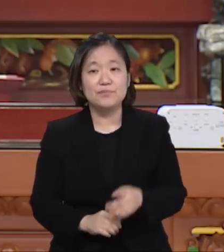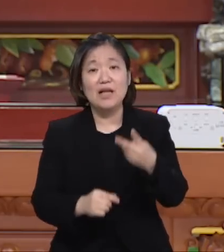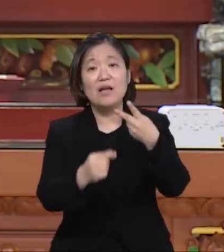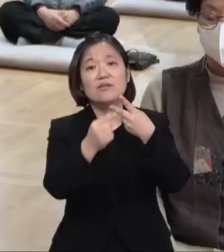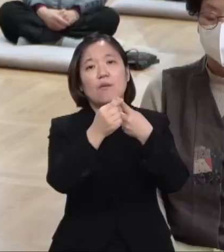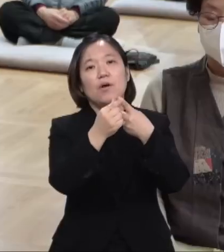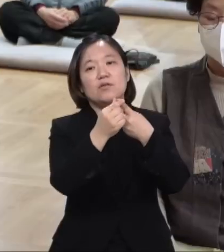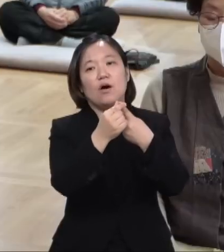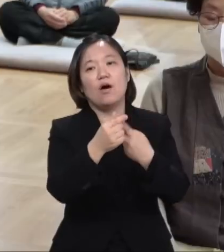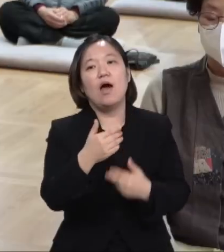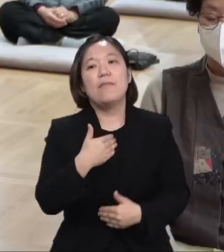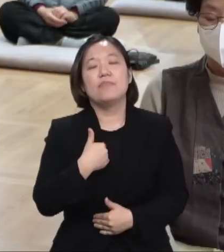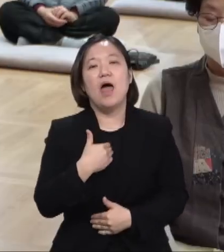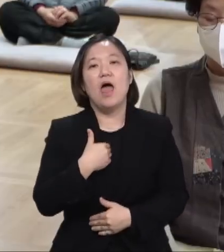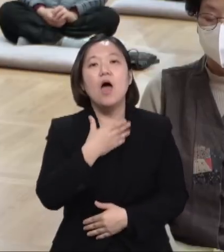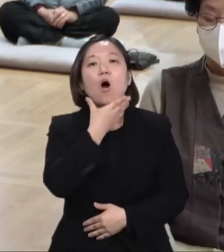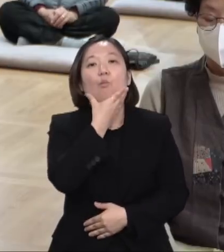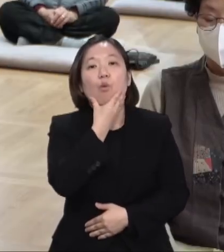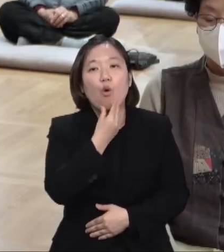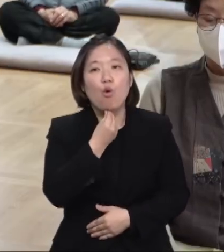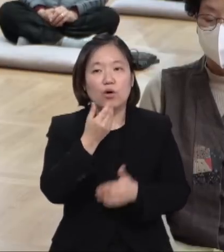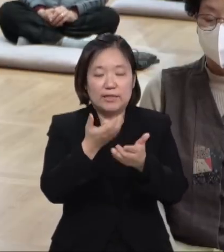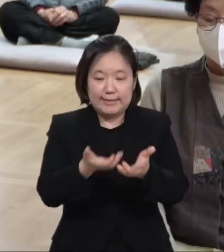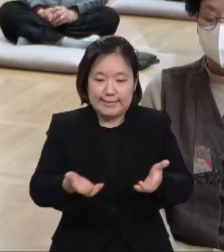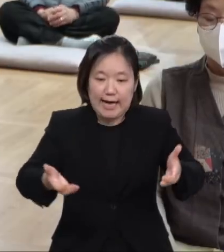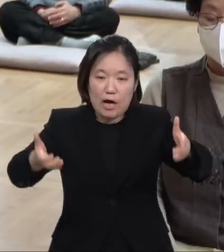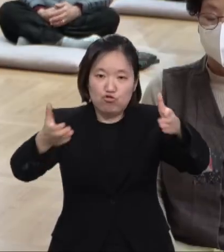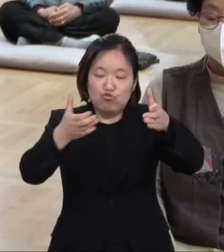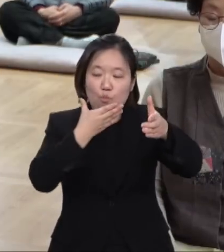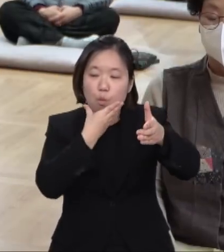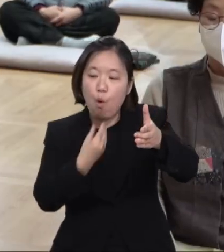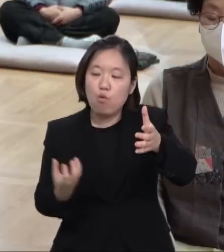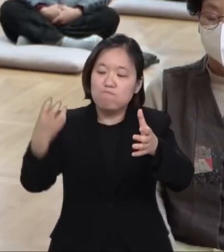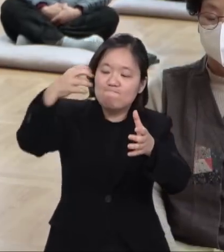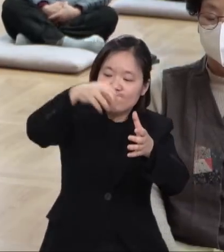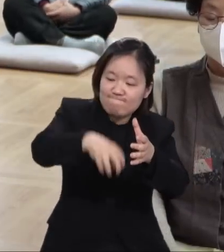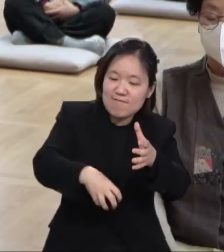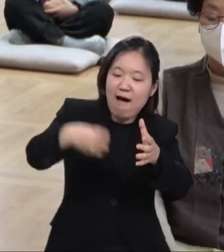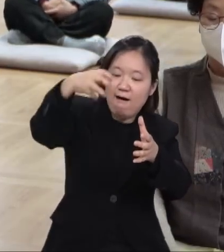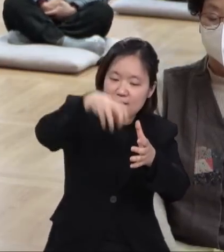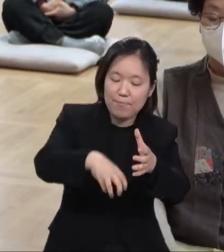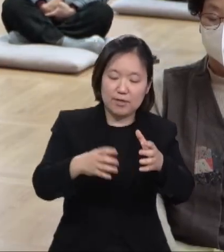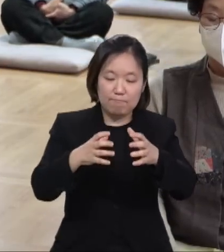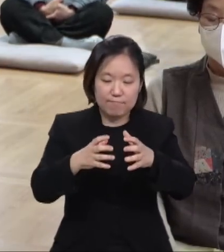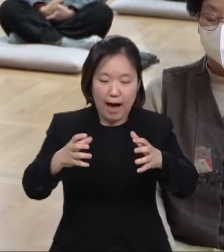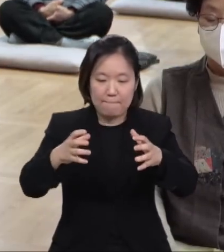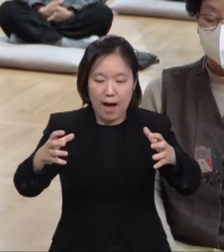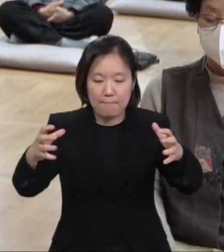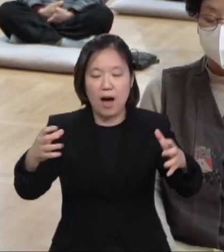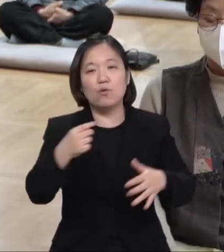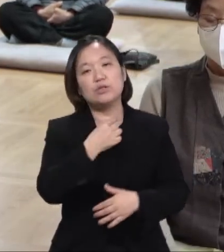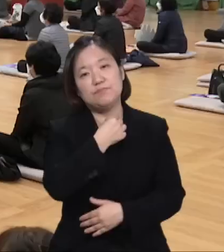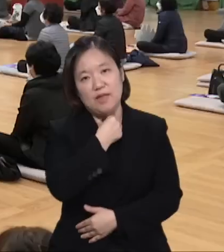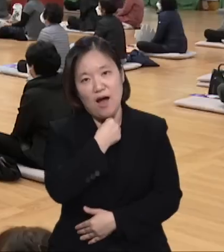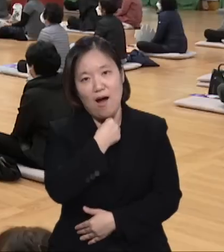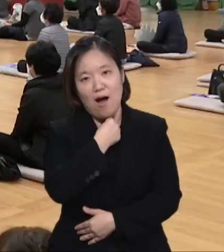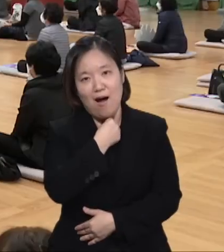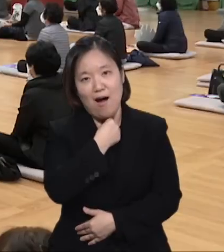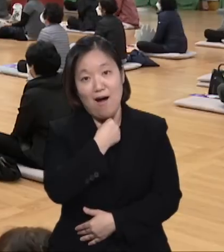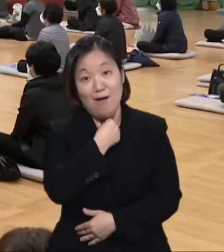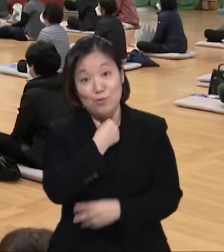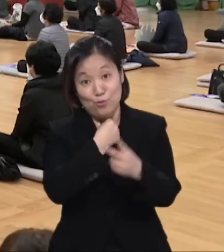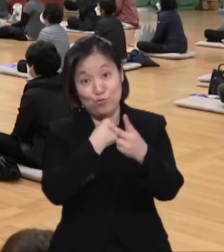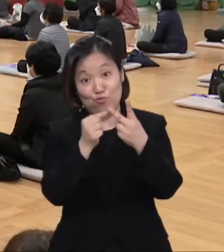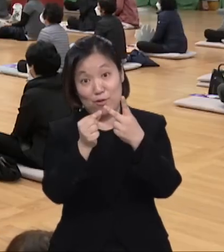내게 보게 자로 내 복의 그릇에 뭐 하겠다 크게 만들겠다 그리고